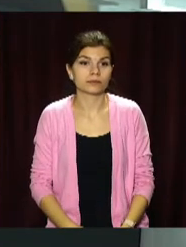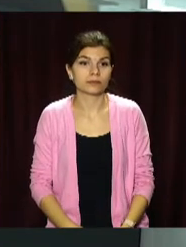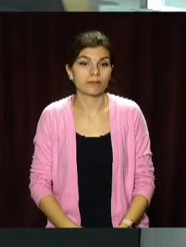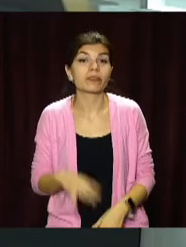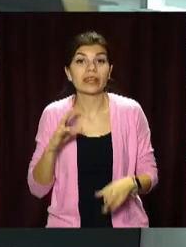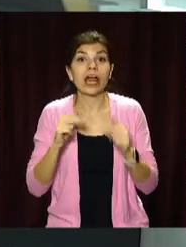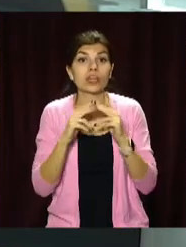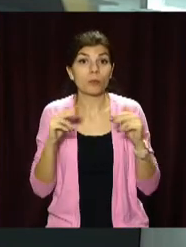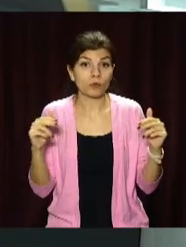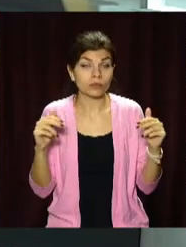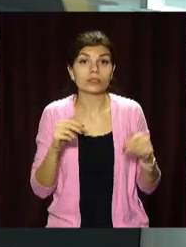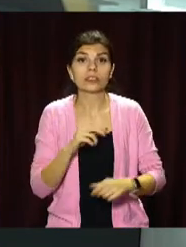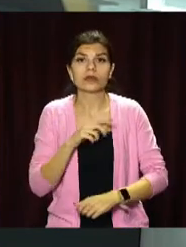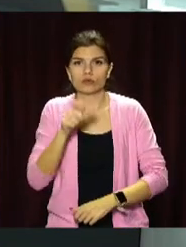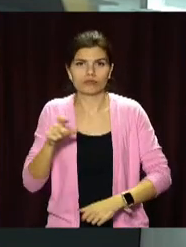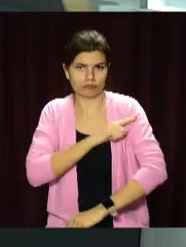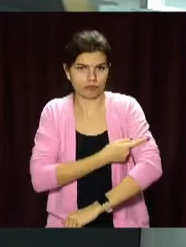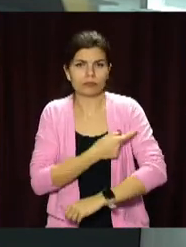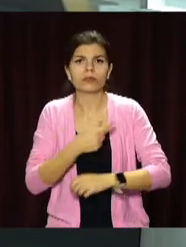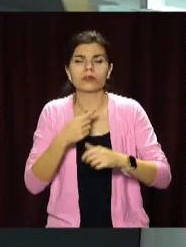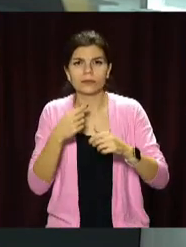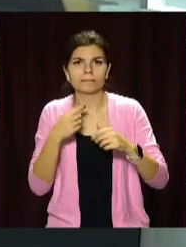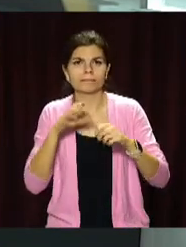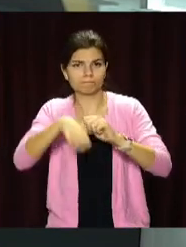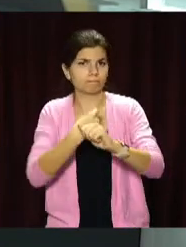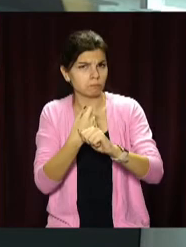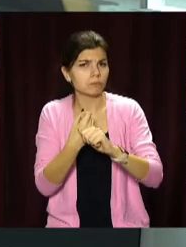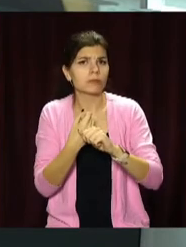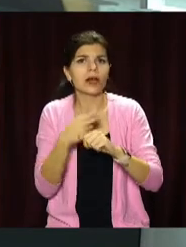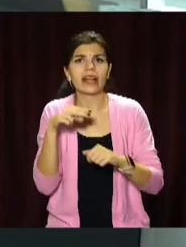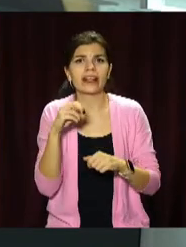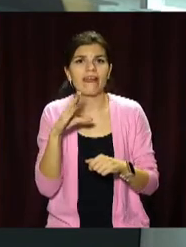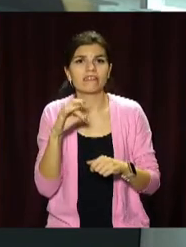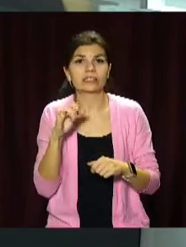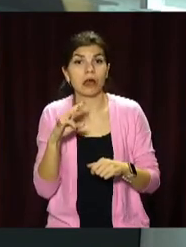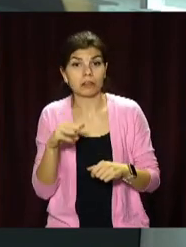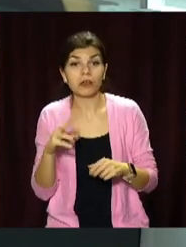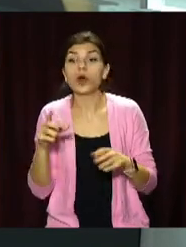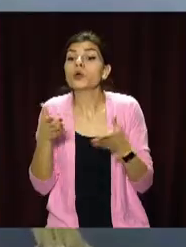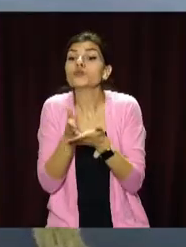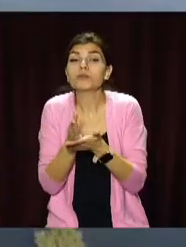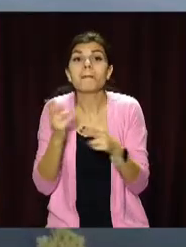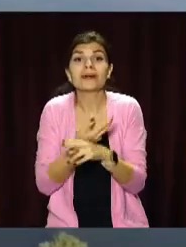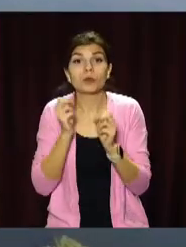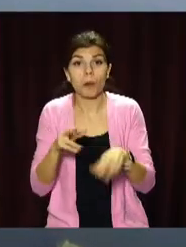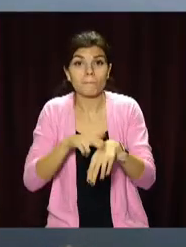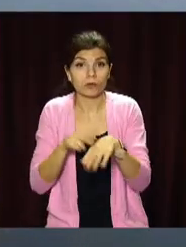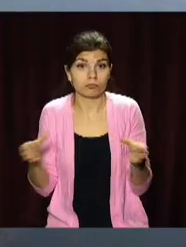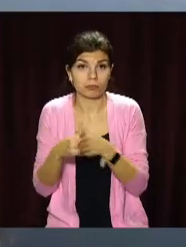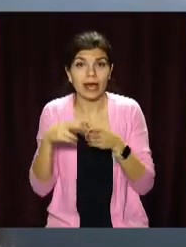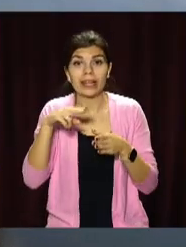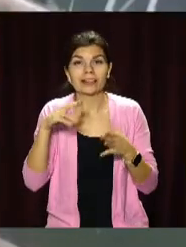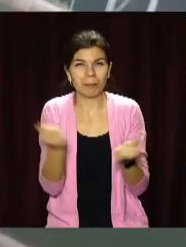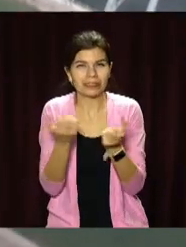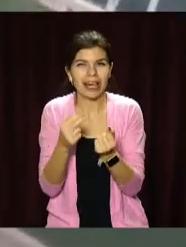На Дніпропетровщині силовики знешкодили диверсантів, щоправда, умовних. Працівники Служби безпеки разом з поліціянтами,